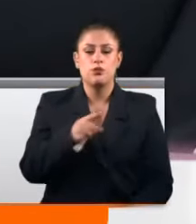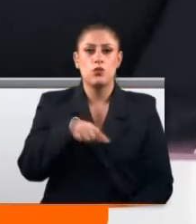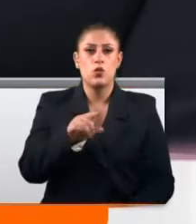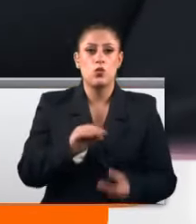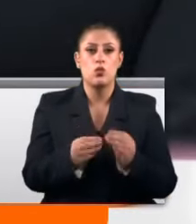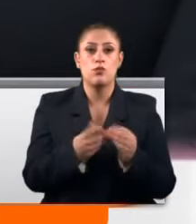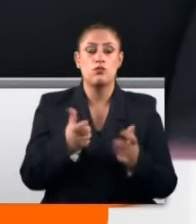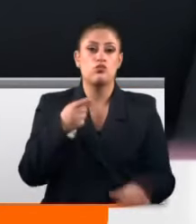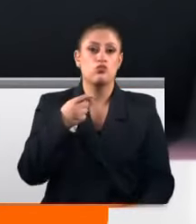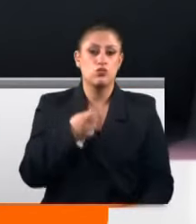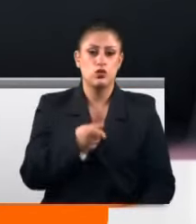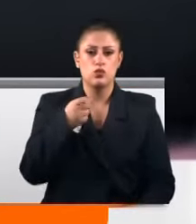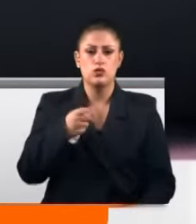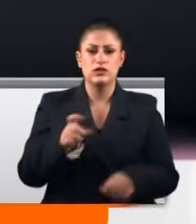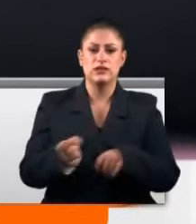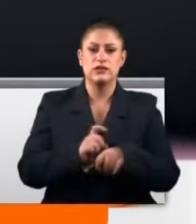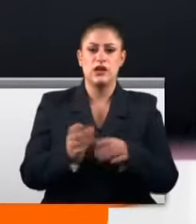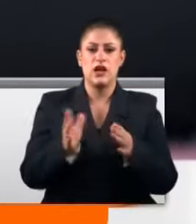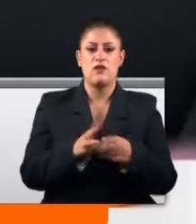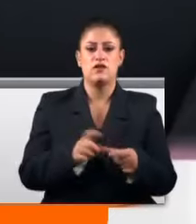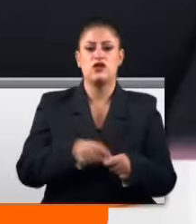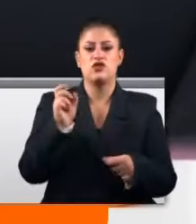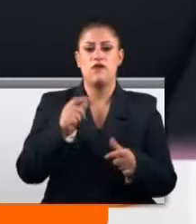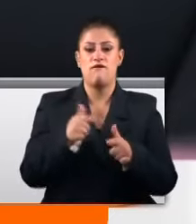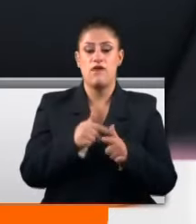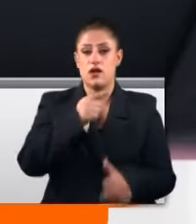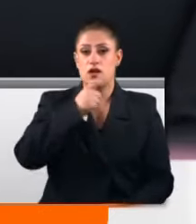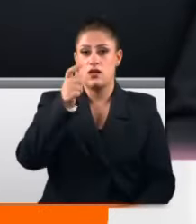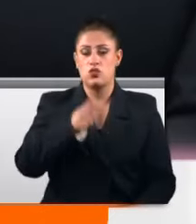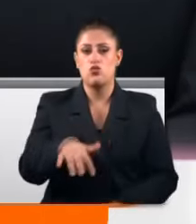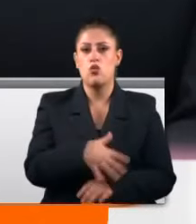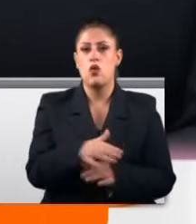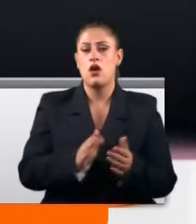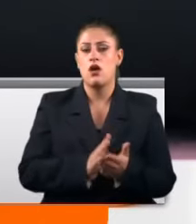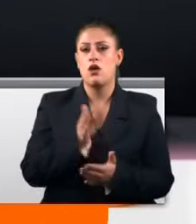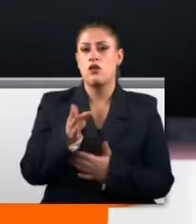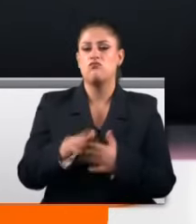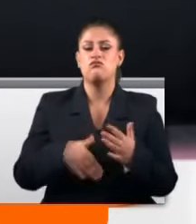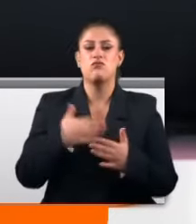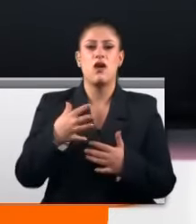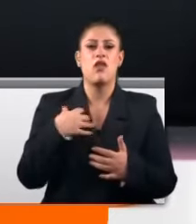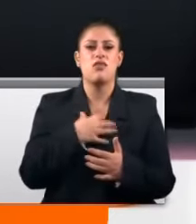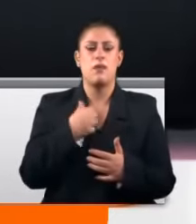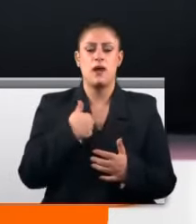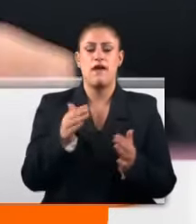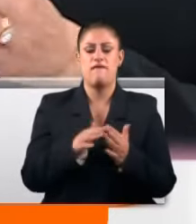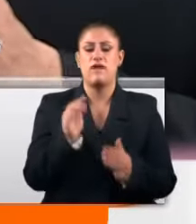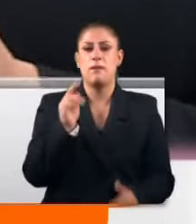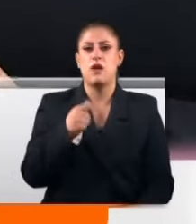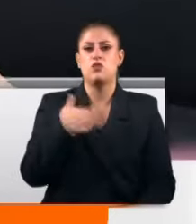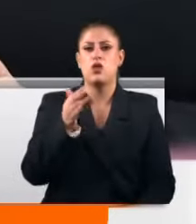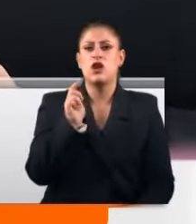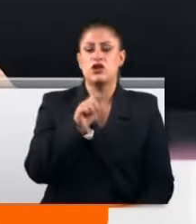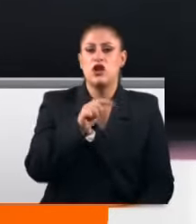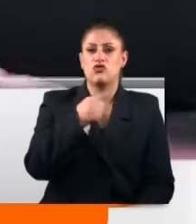burada. O gün sinirlenip evden çıkan Fatih, sokağa çıkıp evet. Sonra anne ben geleceğim eve birazdan